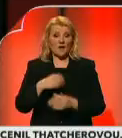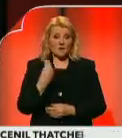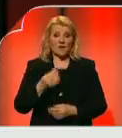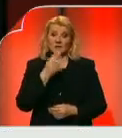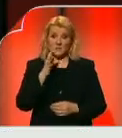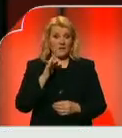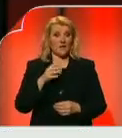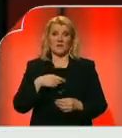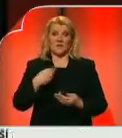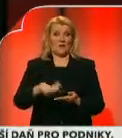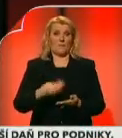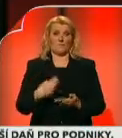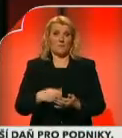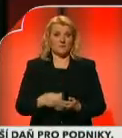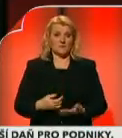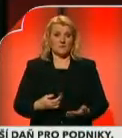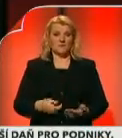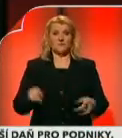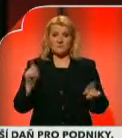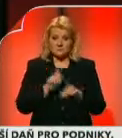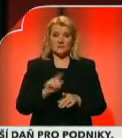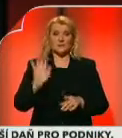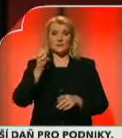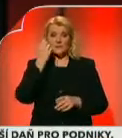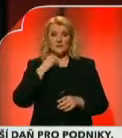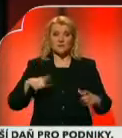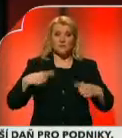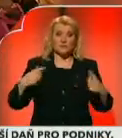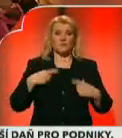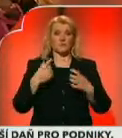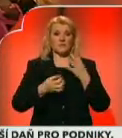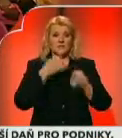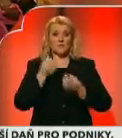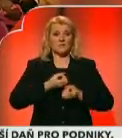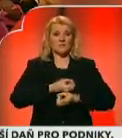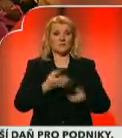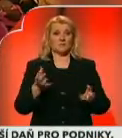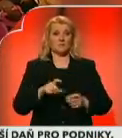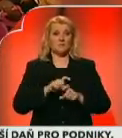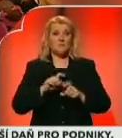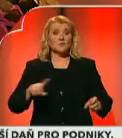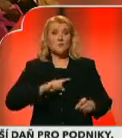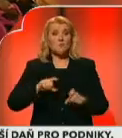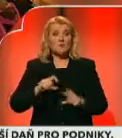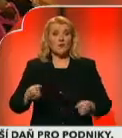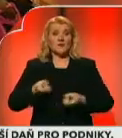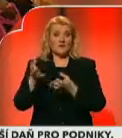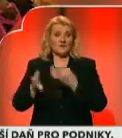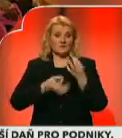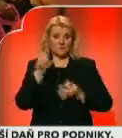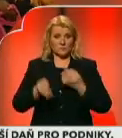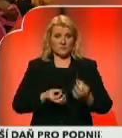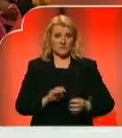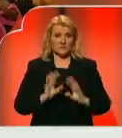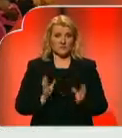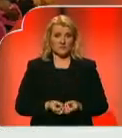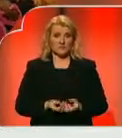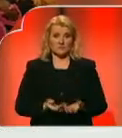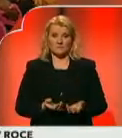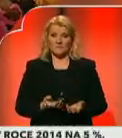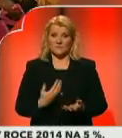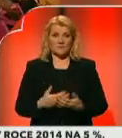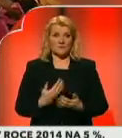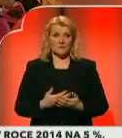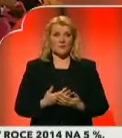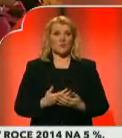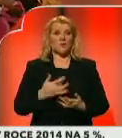plen osobní údaje lidí, statisíců lidí, ne, obchodníkům a bance, soukromé bance. To musím jednoznačně